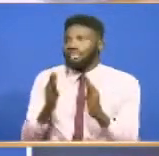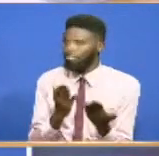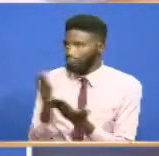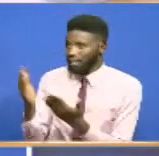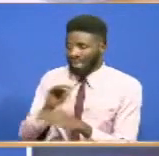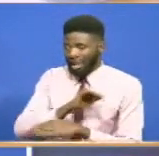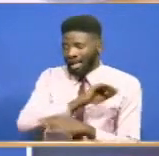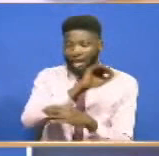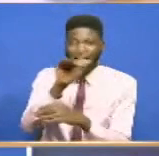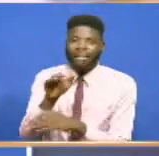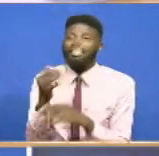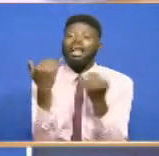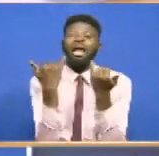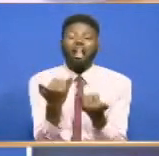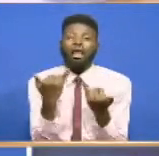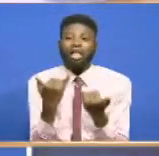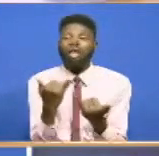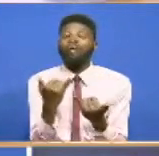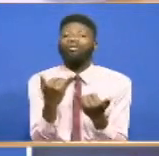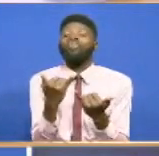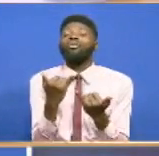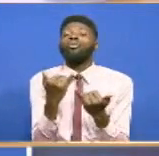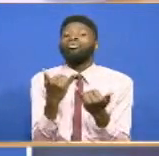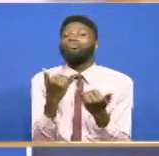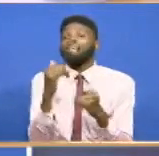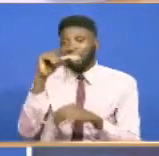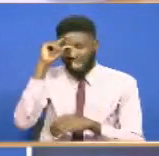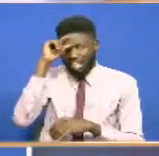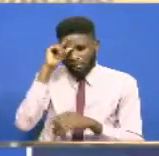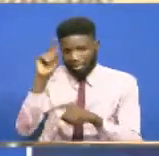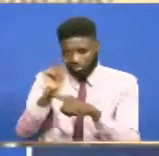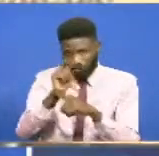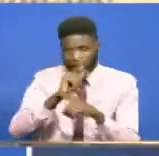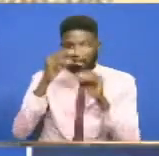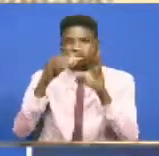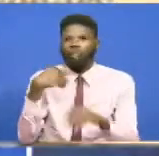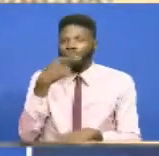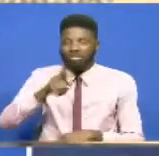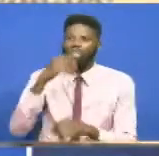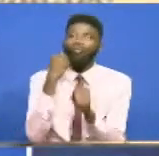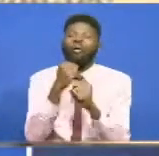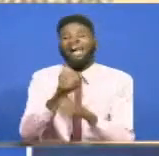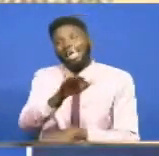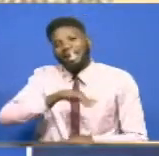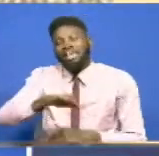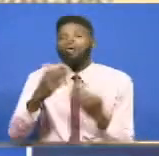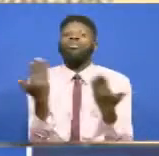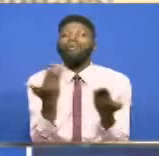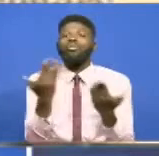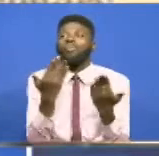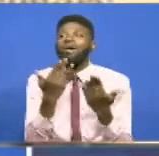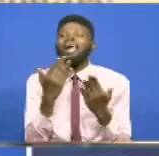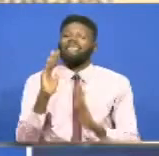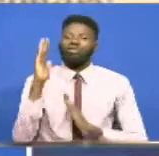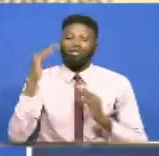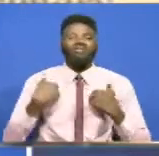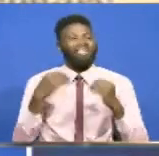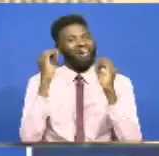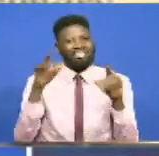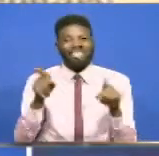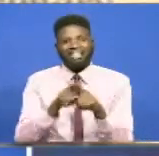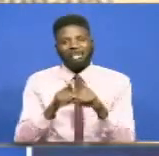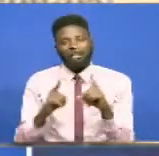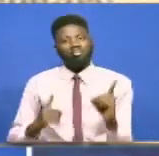kwa walimu wanaohudumu katika maeneo ambapo usalama umedorora na pia kuwahami kwa binduki. We are repeating this demand